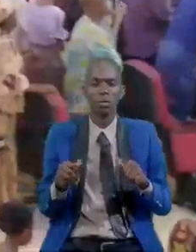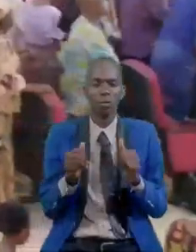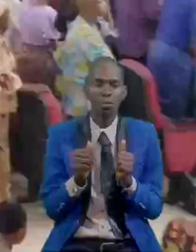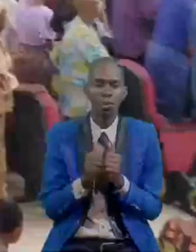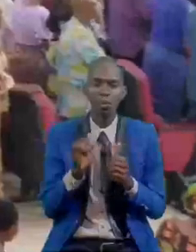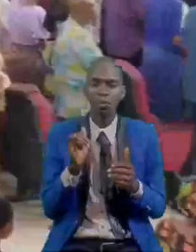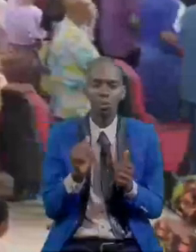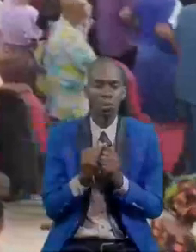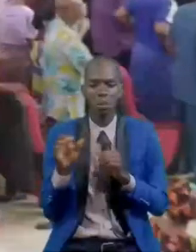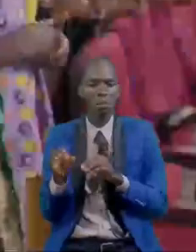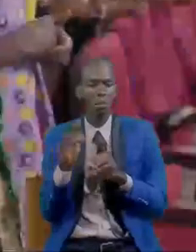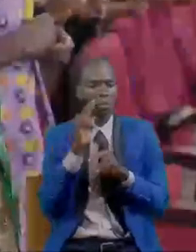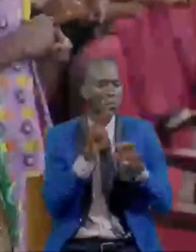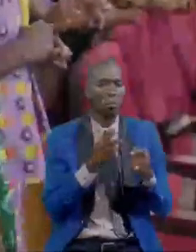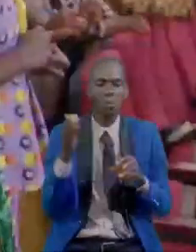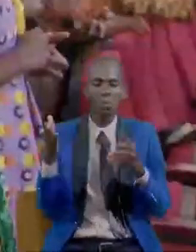sans vaciller,